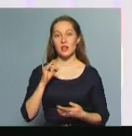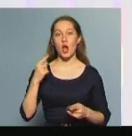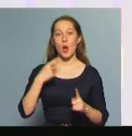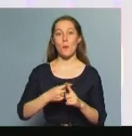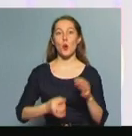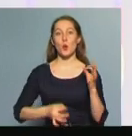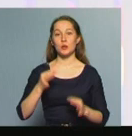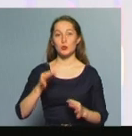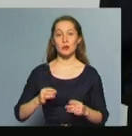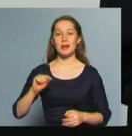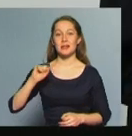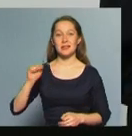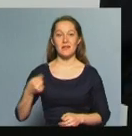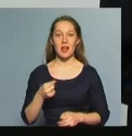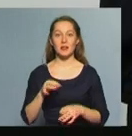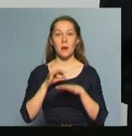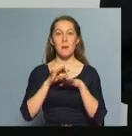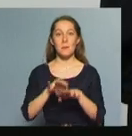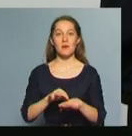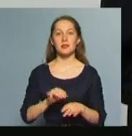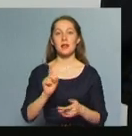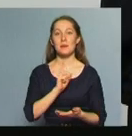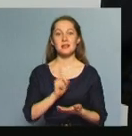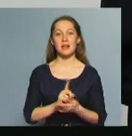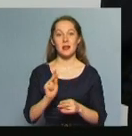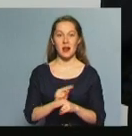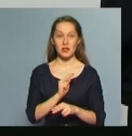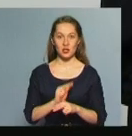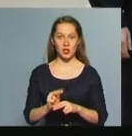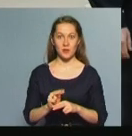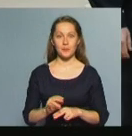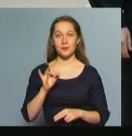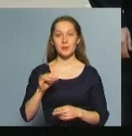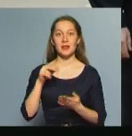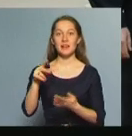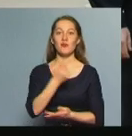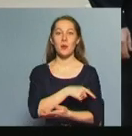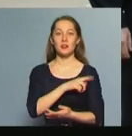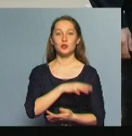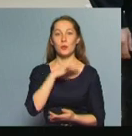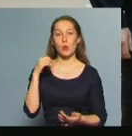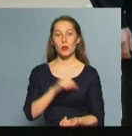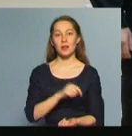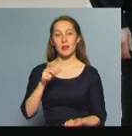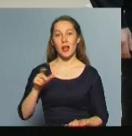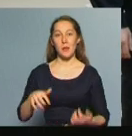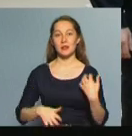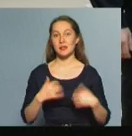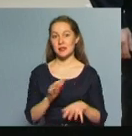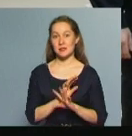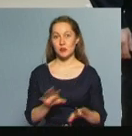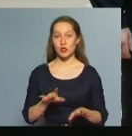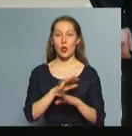заставляет наркозависимых проходить обязательное лечение. Но, как показывает практика, идти в больницу большинство наркоманов не спешат,